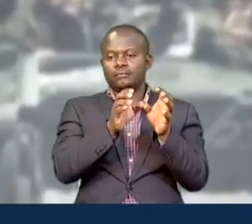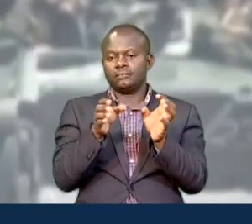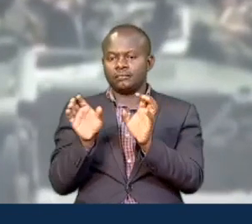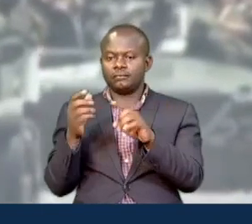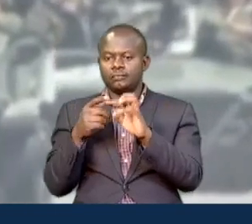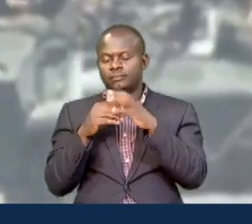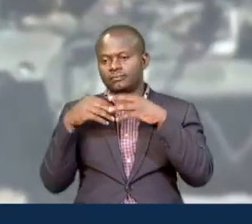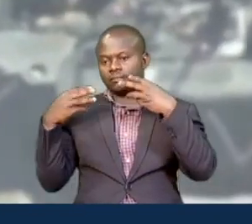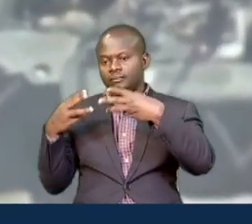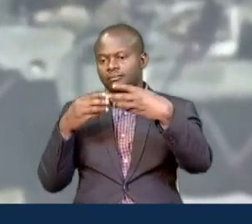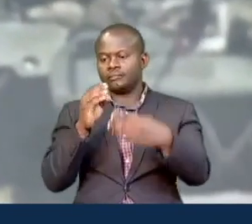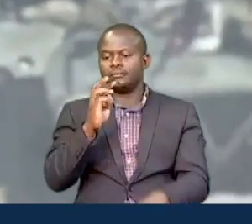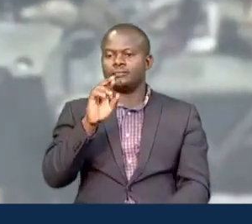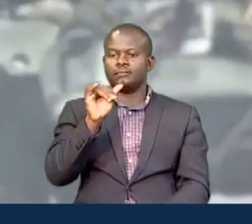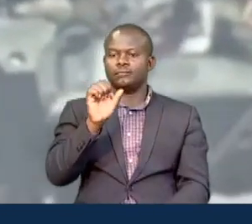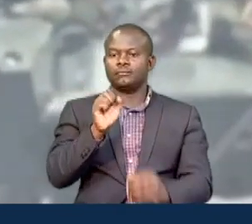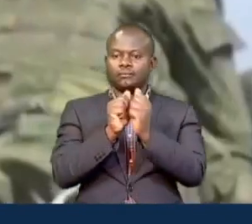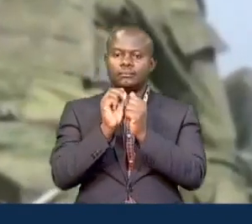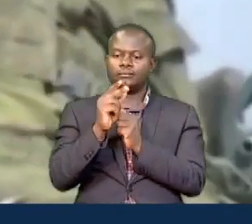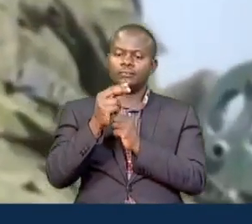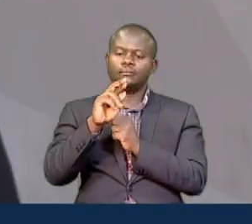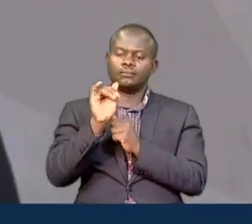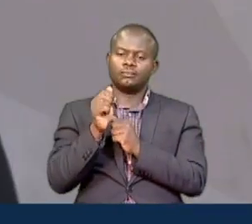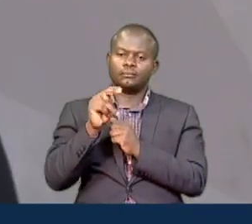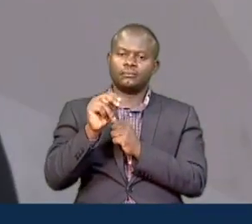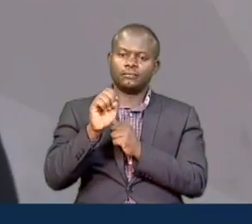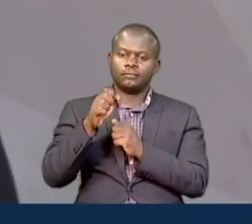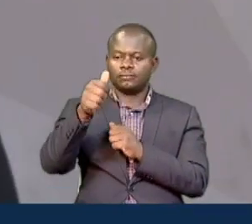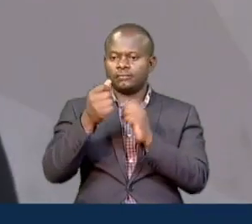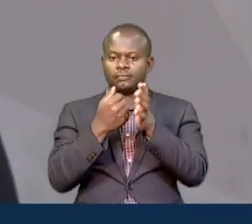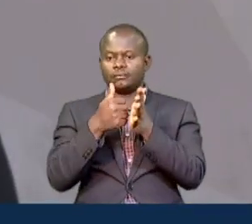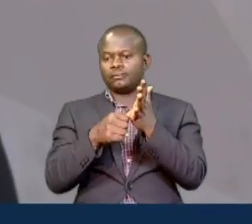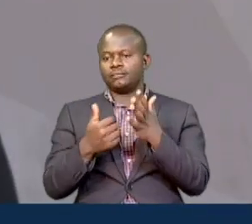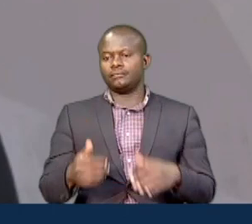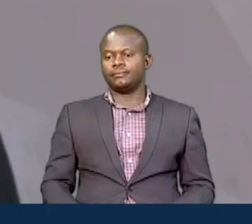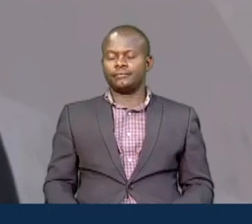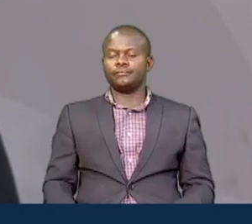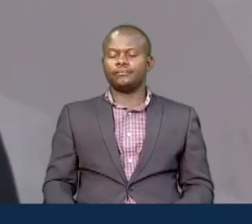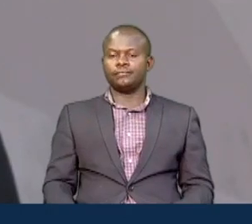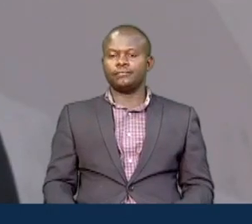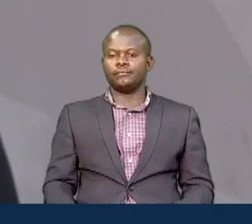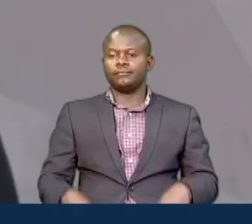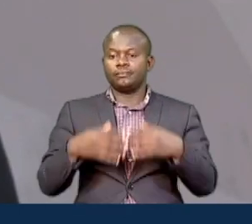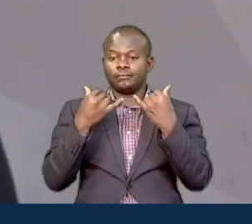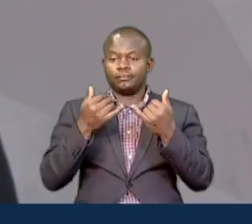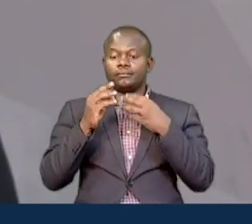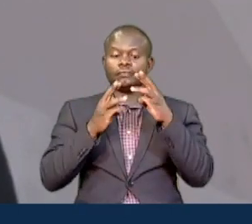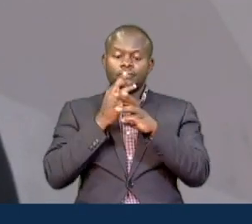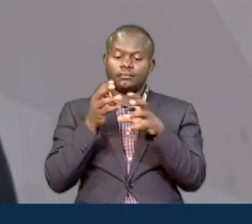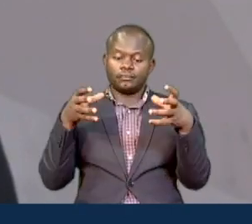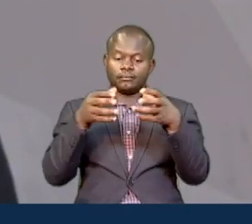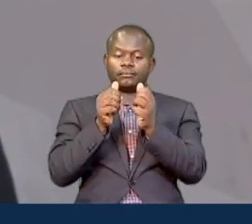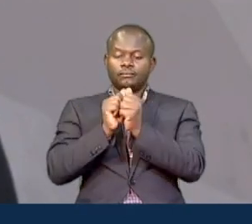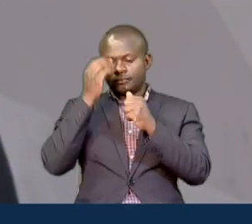ariko intambara y'Uburusiya na Ukraine ikaba ariyo nyirabayazana. Kubw'amahirwe make muri iki gihe ntabwo isi ikize hamwe ngo